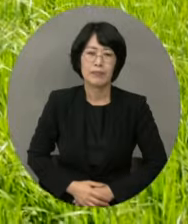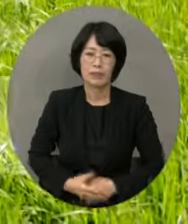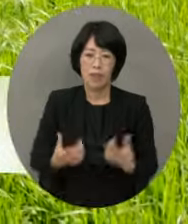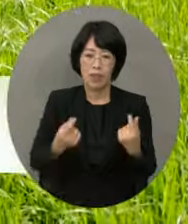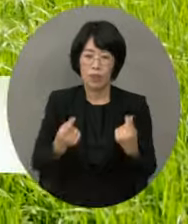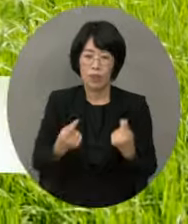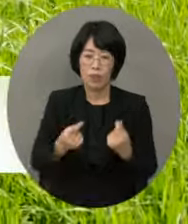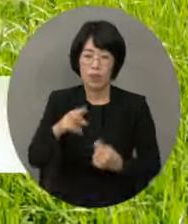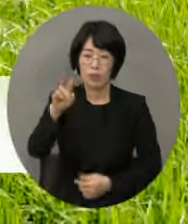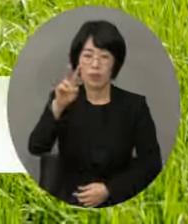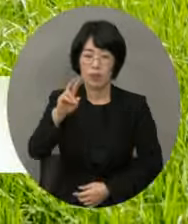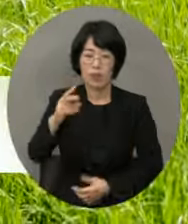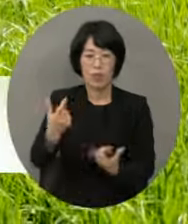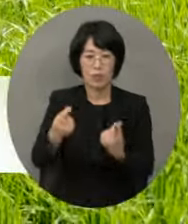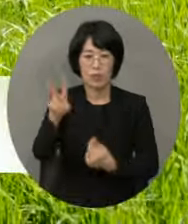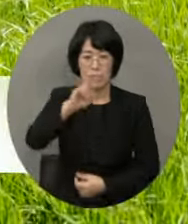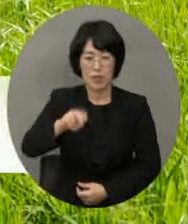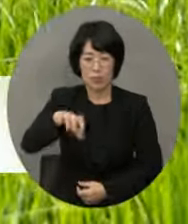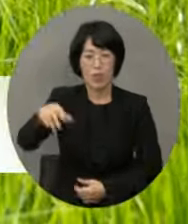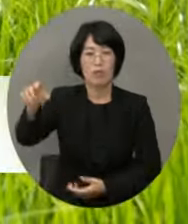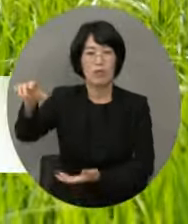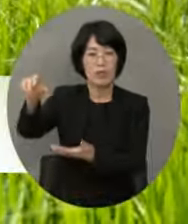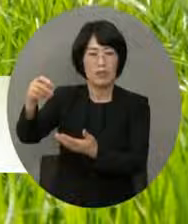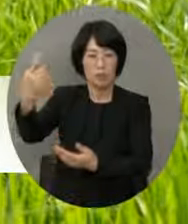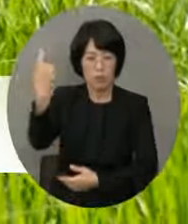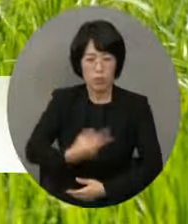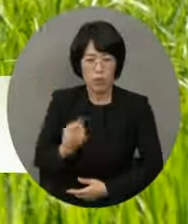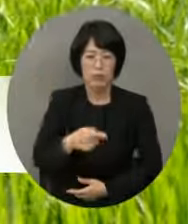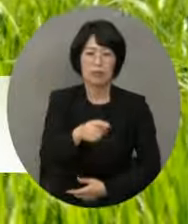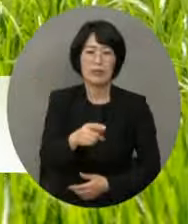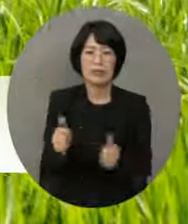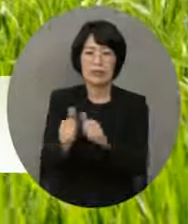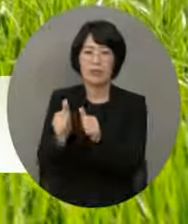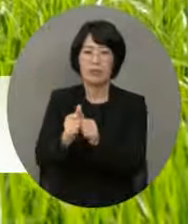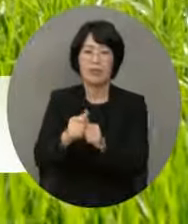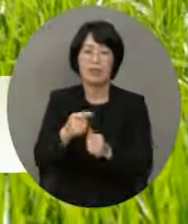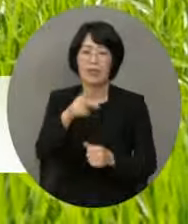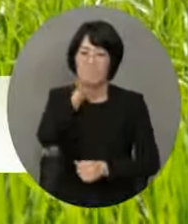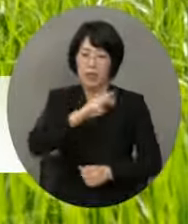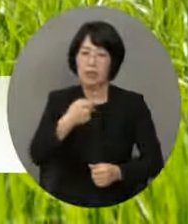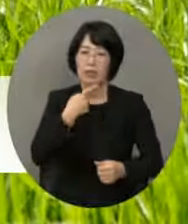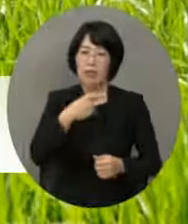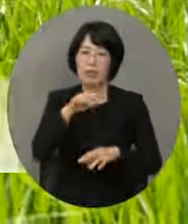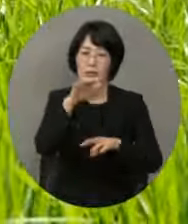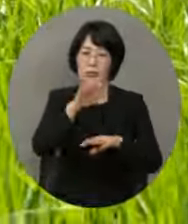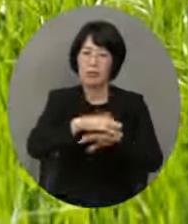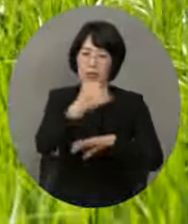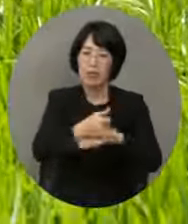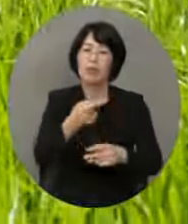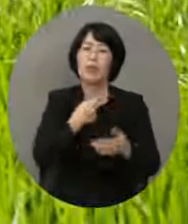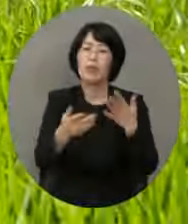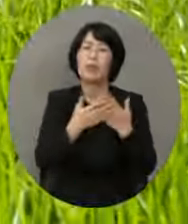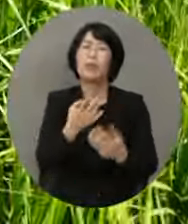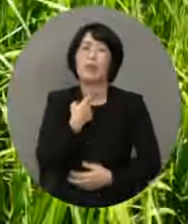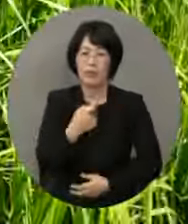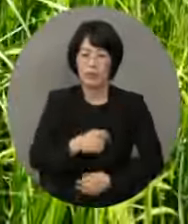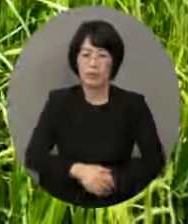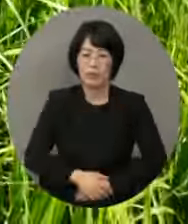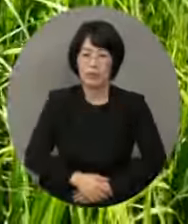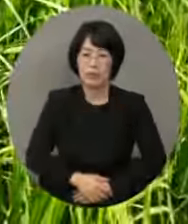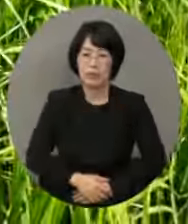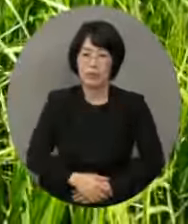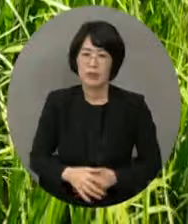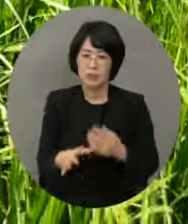같은 풍이편에서 온 30살 레완 티엔 씨도 베트남에서 농사를 했던 경험을 살리며 많은 것을 배우고 있습니다.